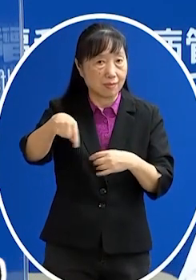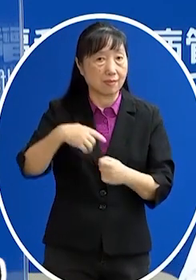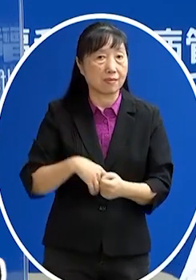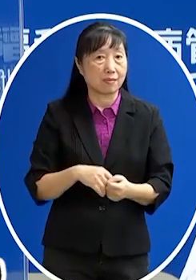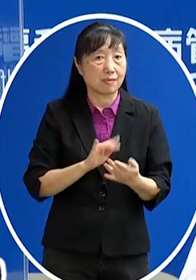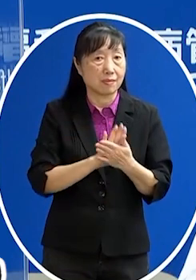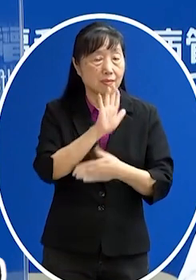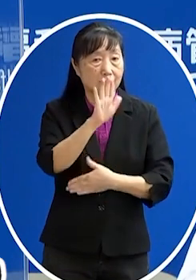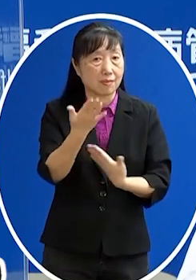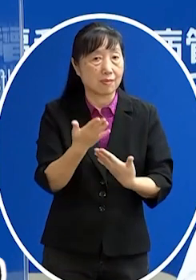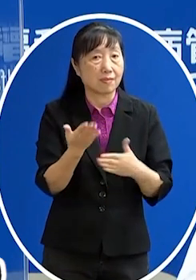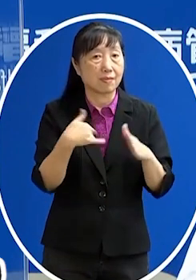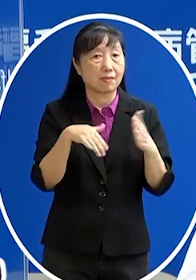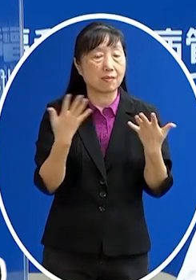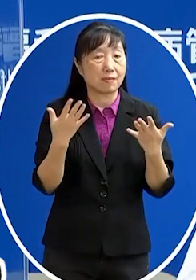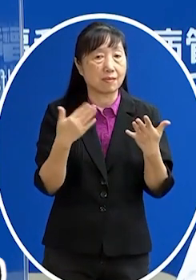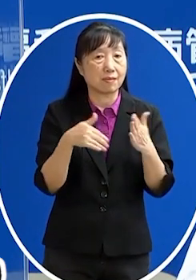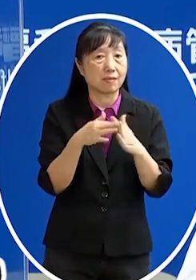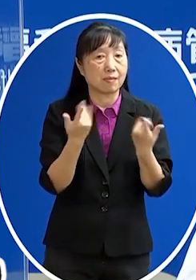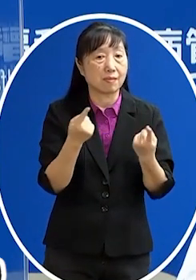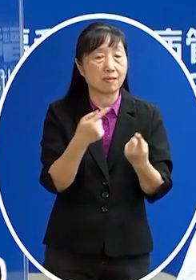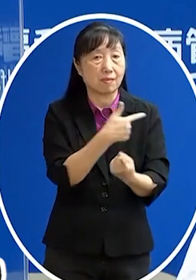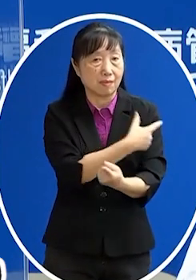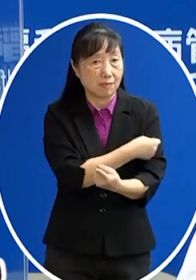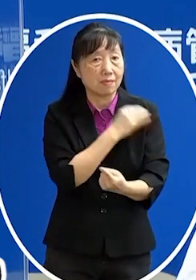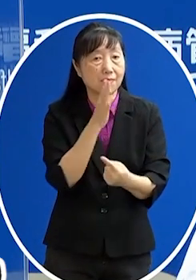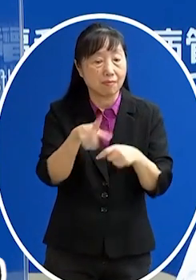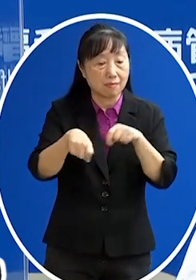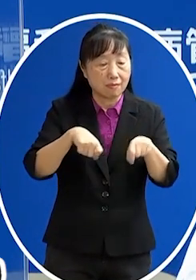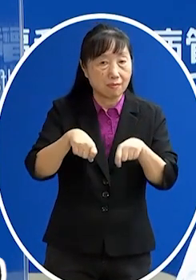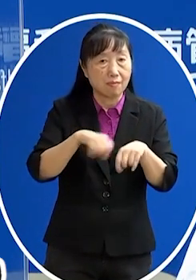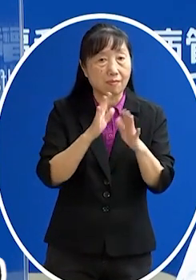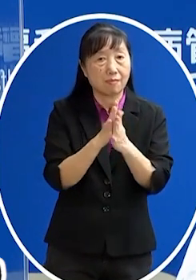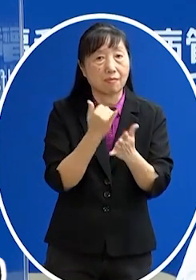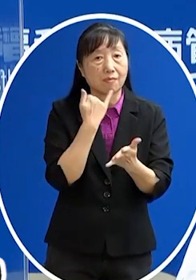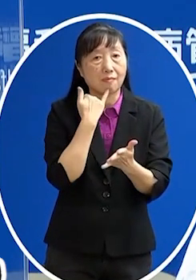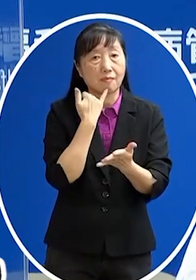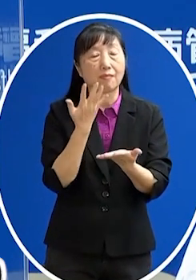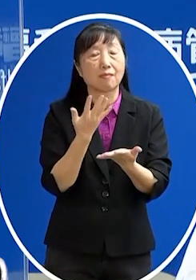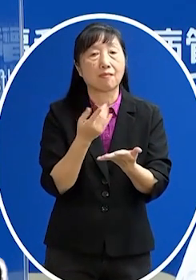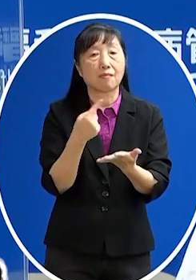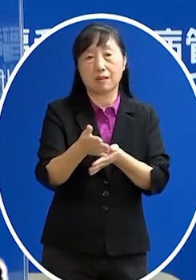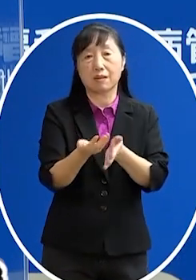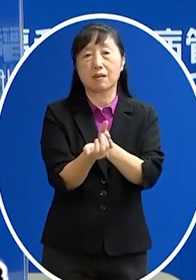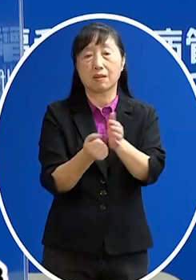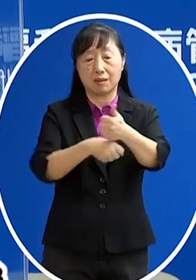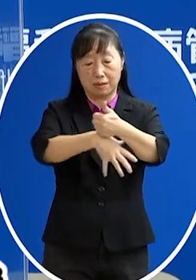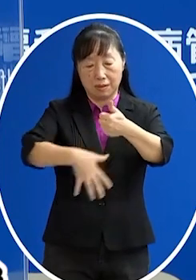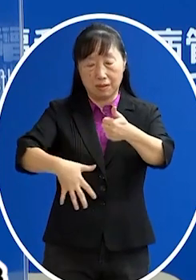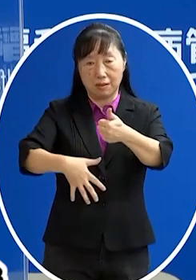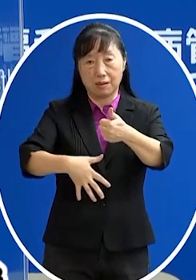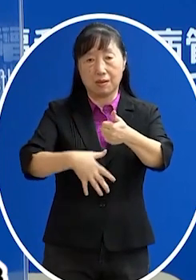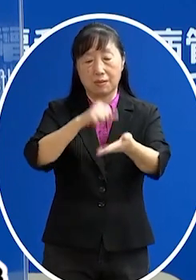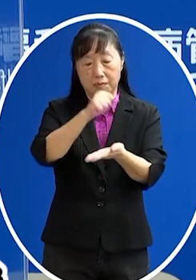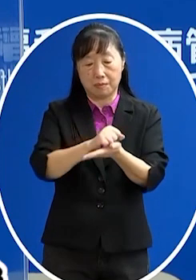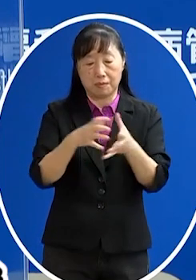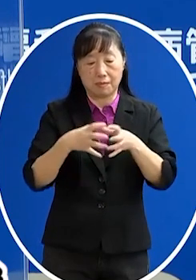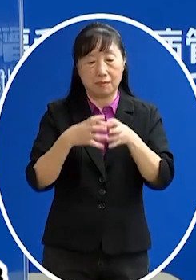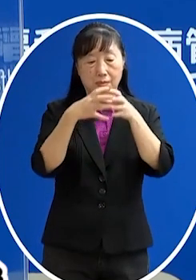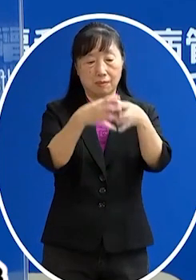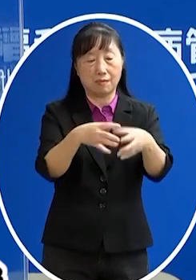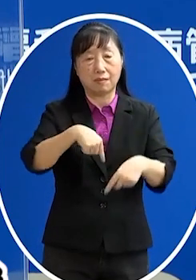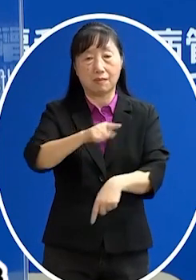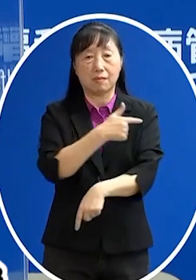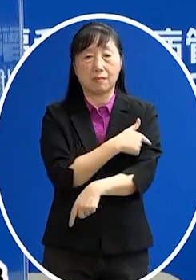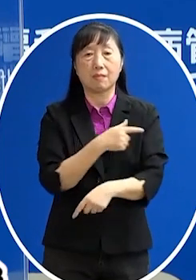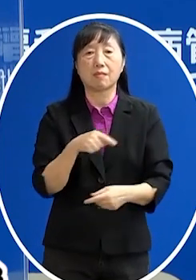及未来校园接种，哈，将于系统规划可批次预约之功能。然后第二个，对于哈本国